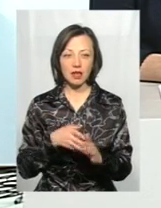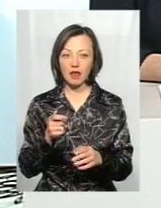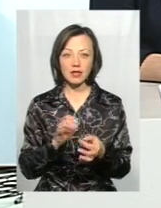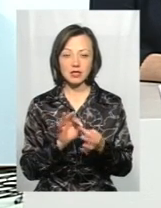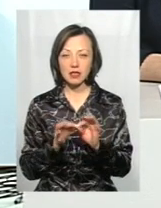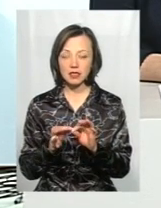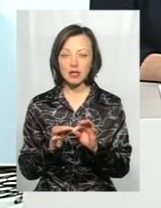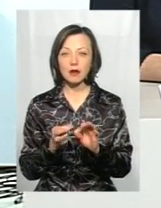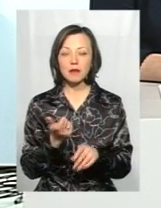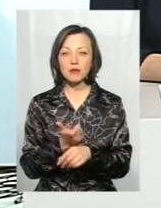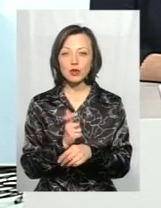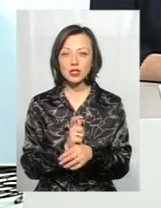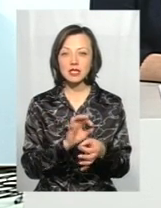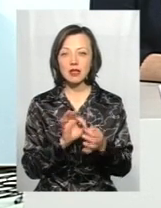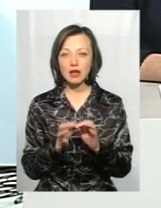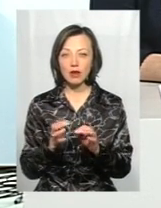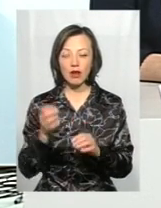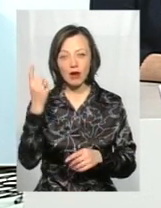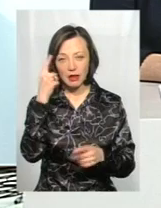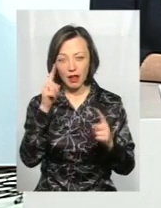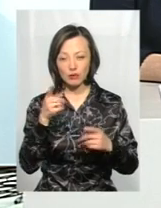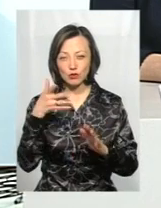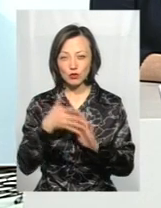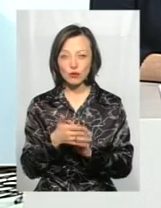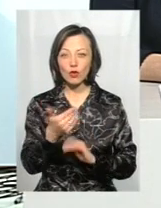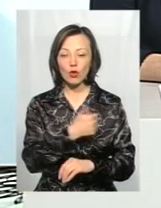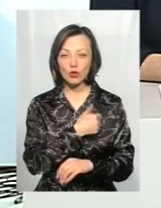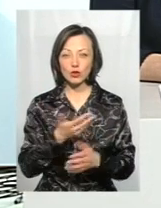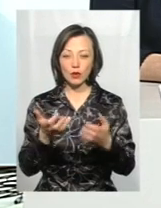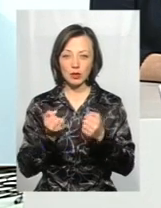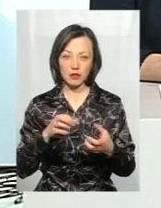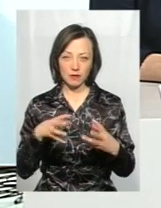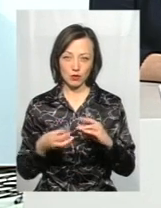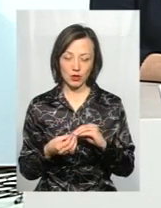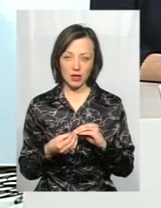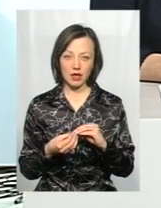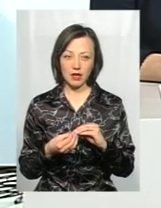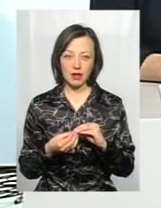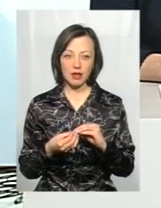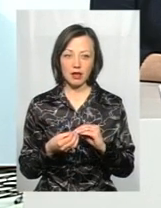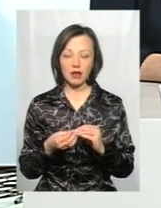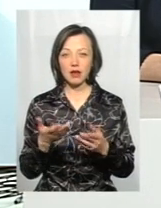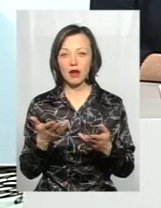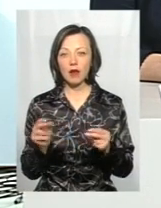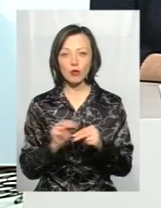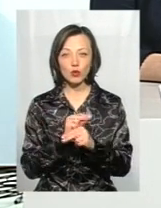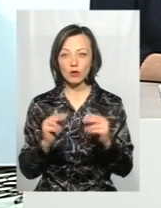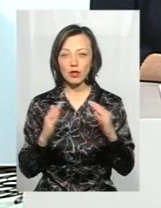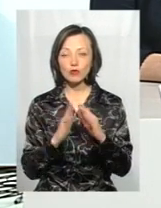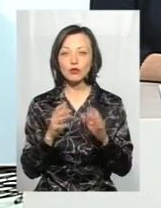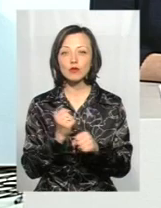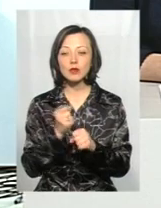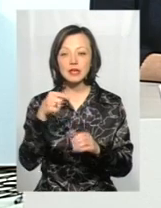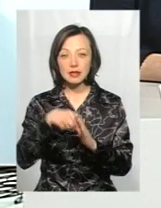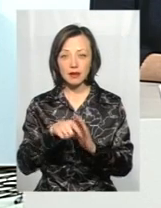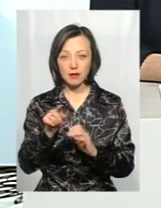складно. Складніше опрацювати ідеї і зрозуміти, що ви хочете отримати в результаті. Не нову відремонтовану будівлю, а що ви будете робити в